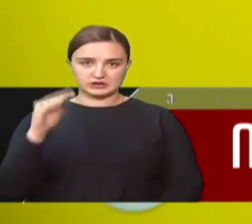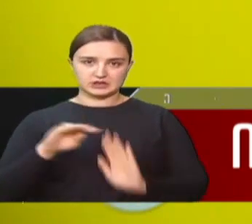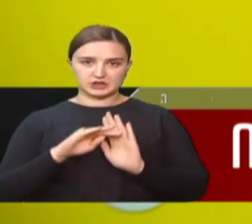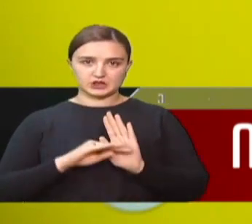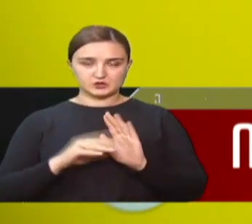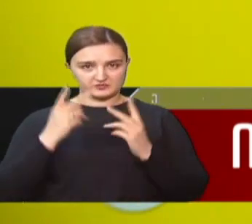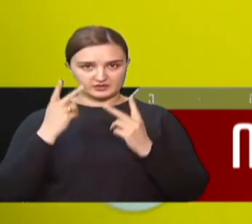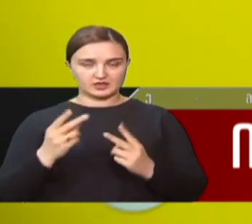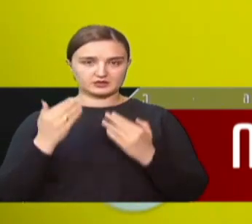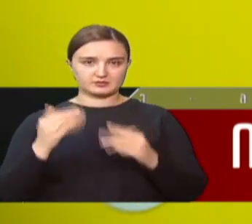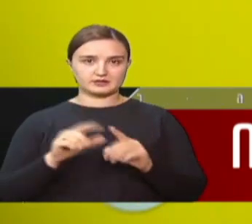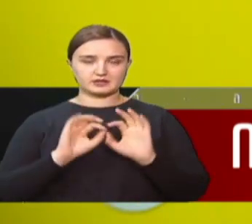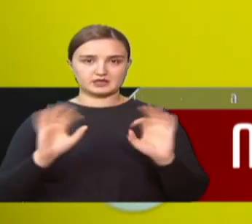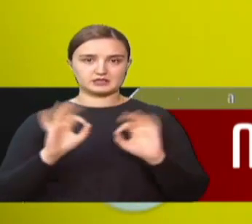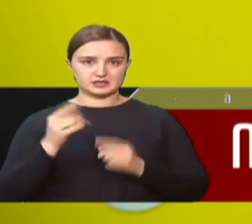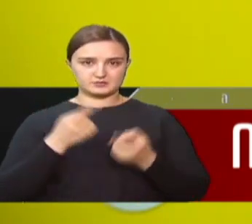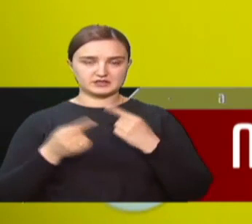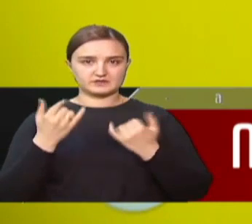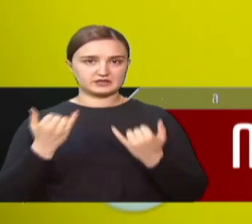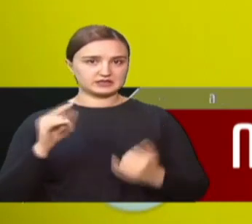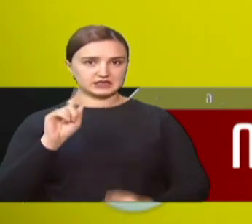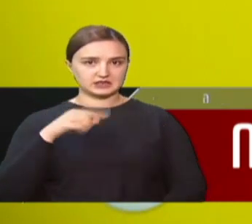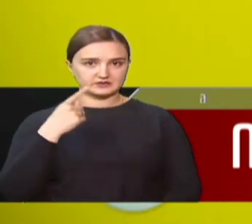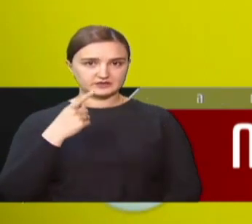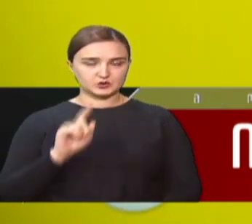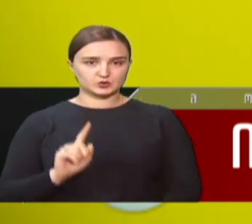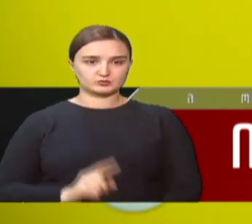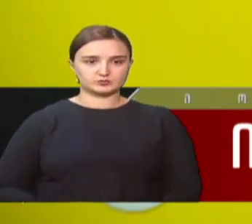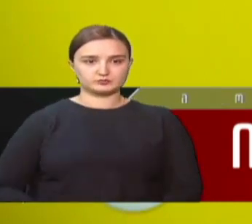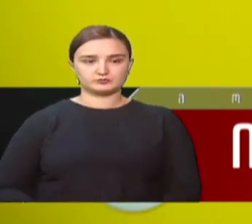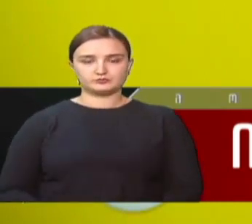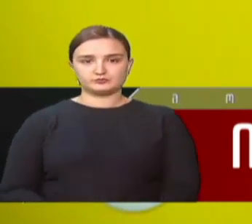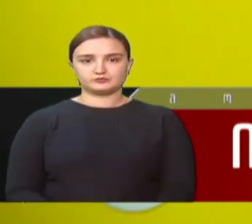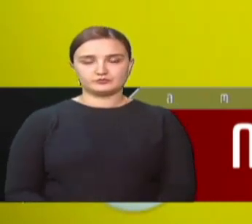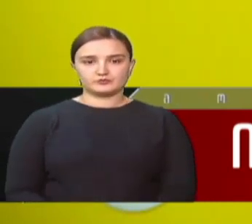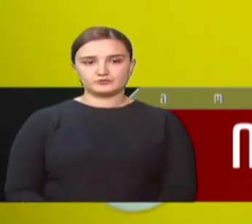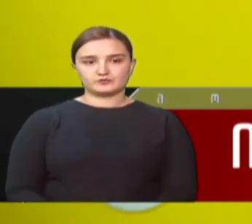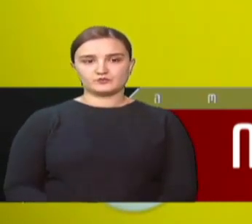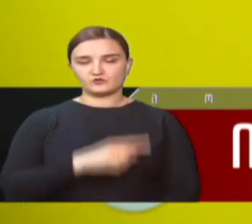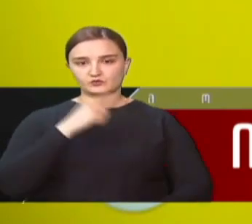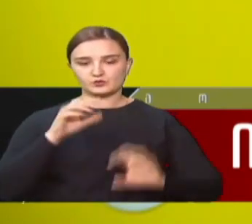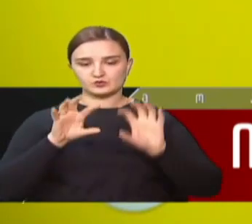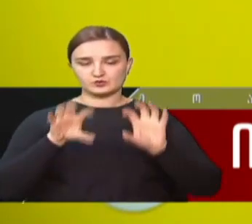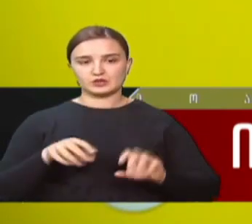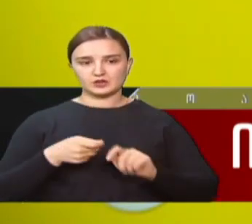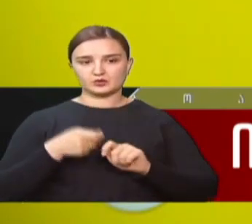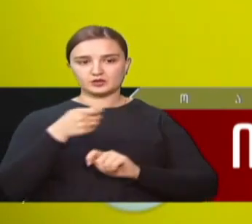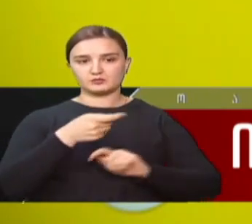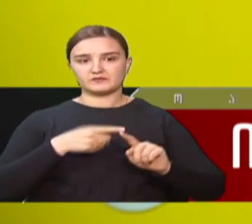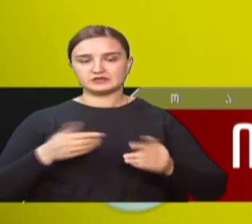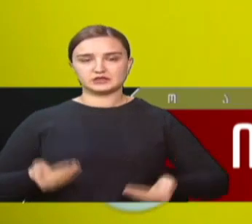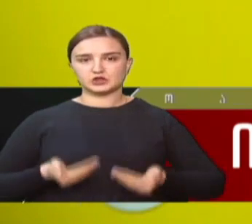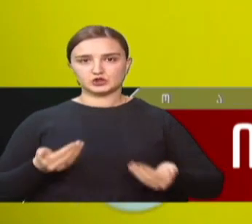რეჟიმი. და ნახეთ მათი განცხადებები მორიგჯერზე დღეს რა თქვეს, რომ რუსული კანონის გატანა თურმე ეს იყო